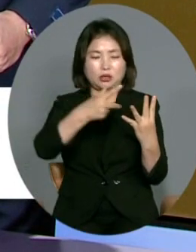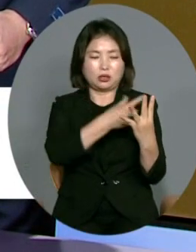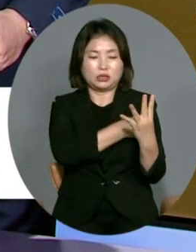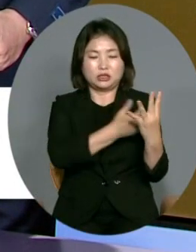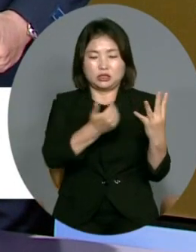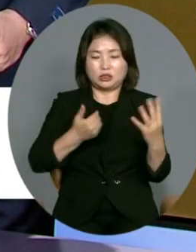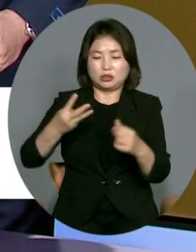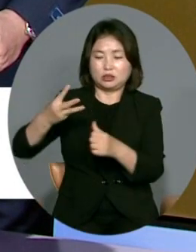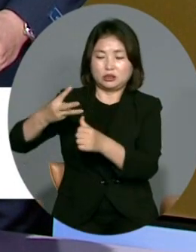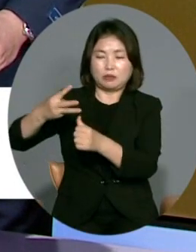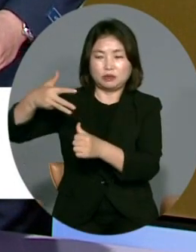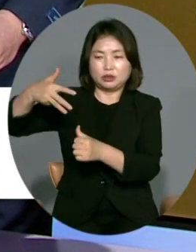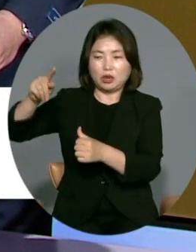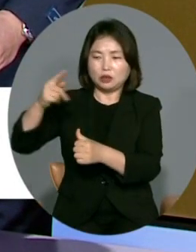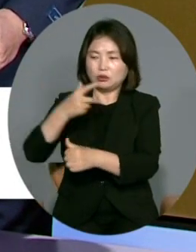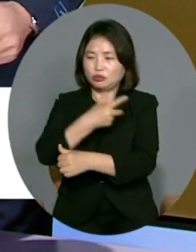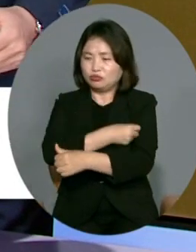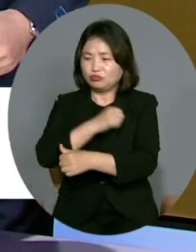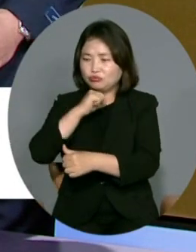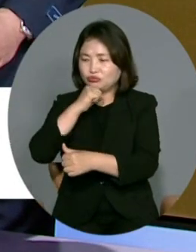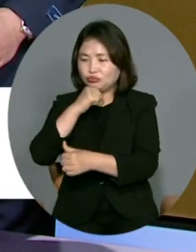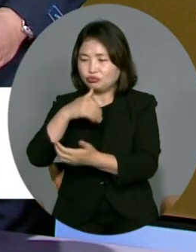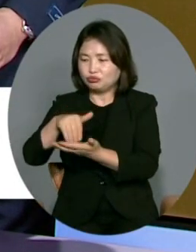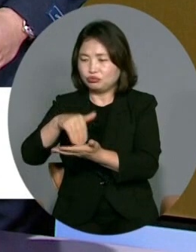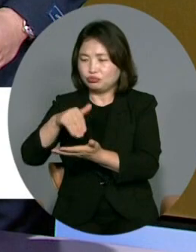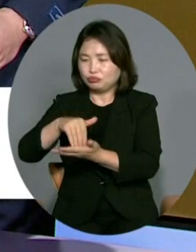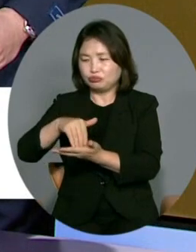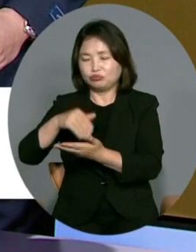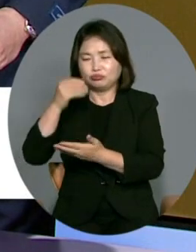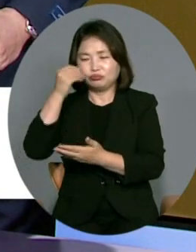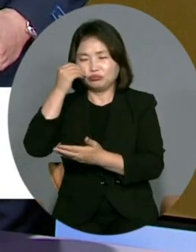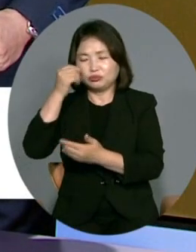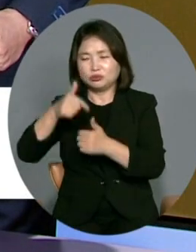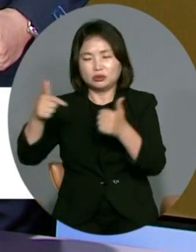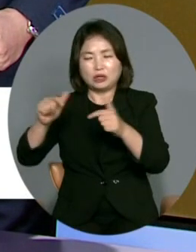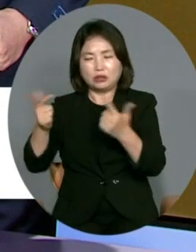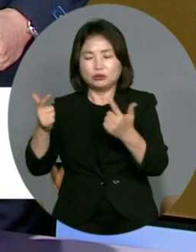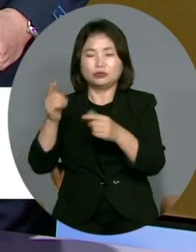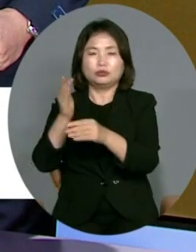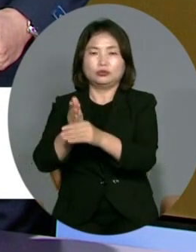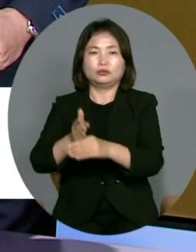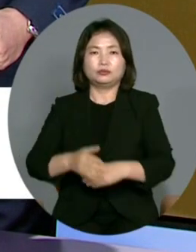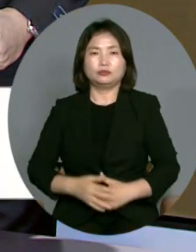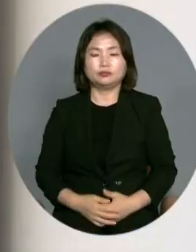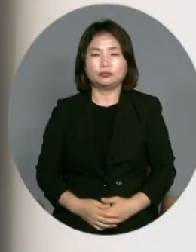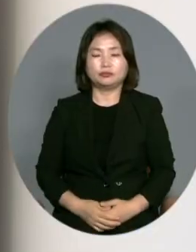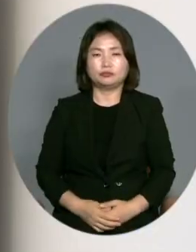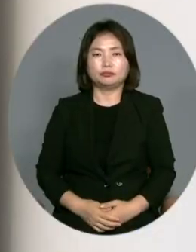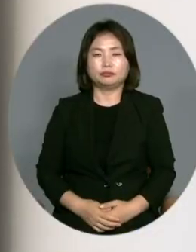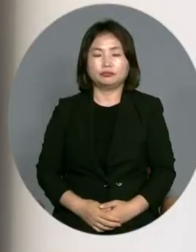3차 접종 유리 몇 달째 정체를 보이고 있습니다 이동훈 기자 입니다